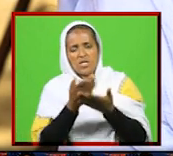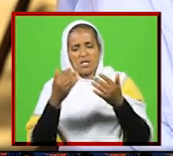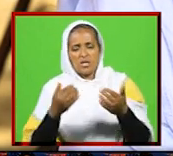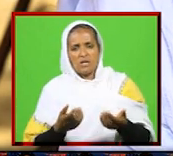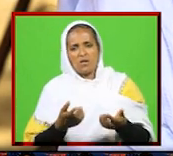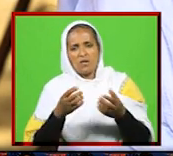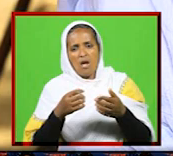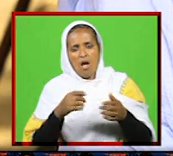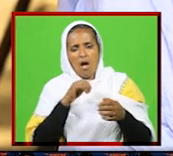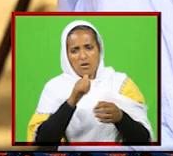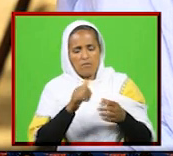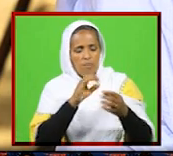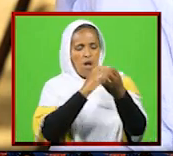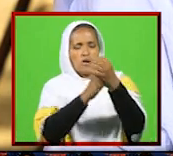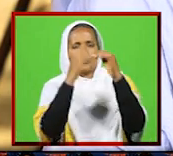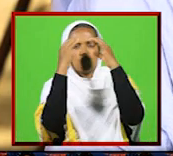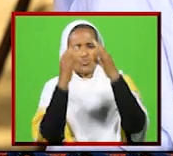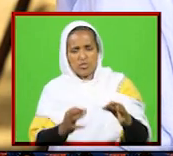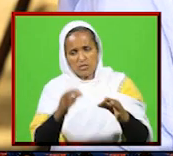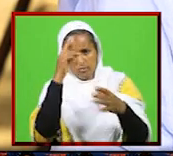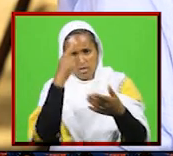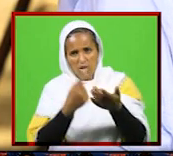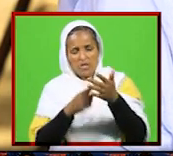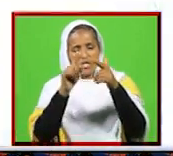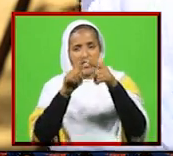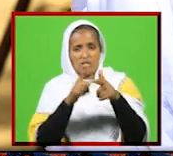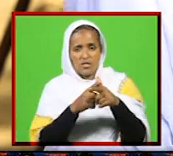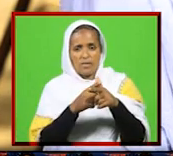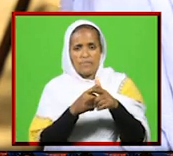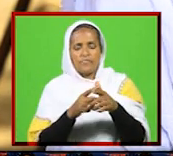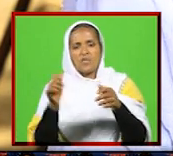ነገር ብዙም አለ ብዬ እንትናለም ከአቅም ውስንነት የተነሳ